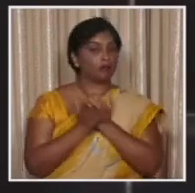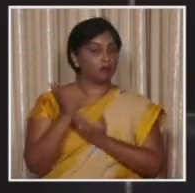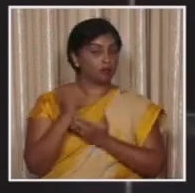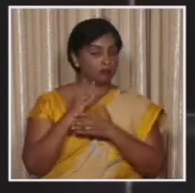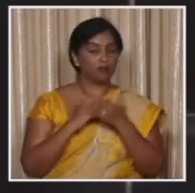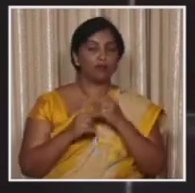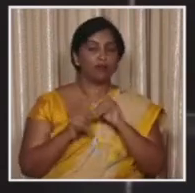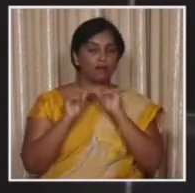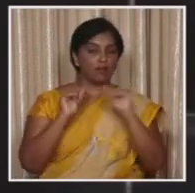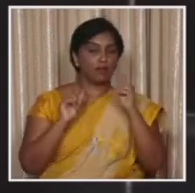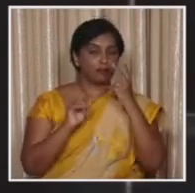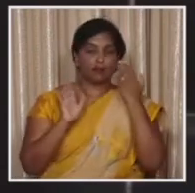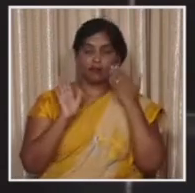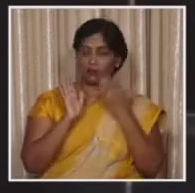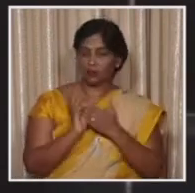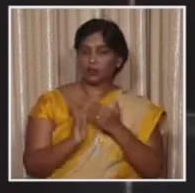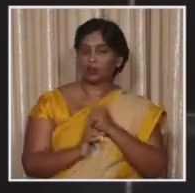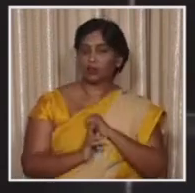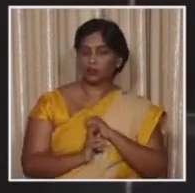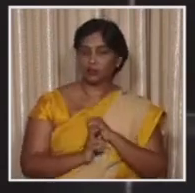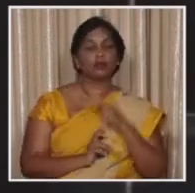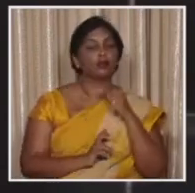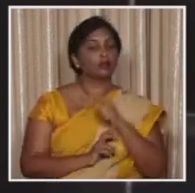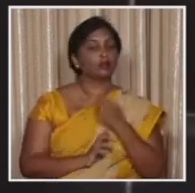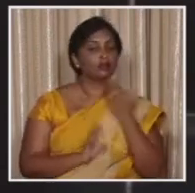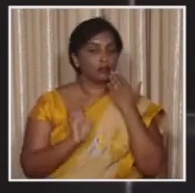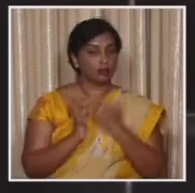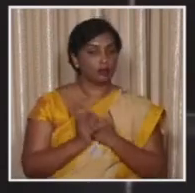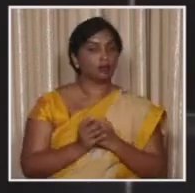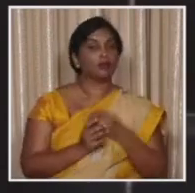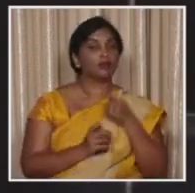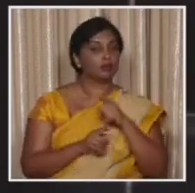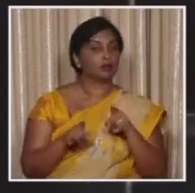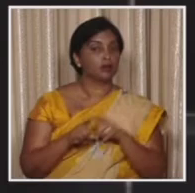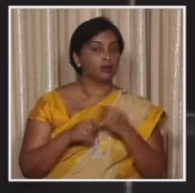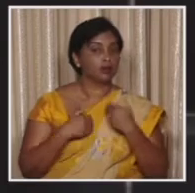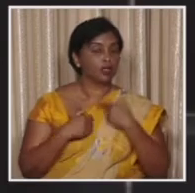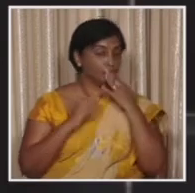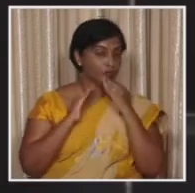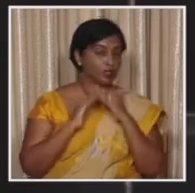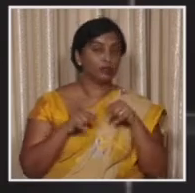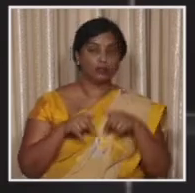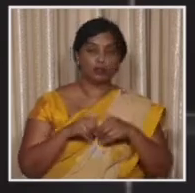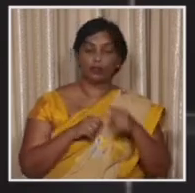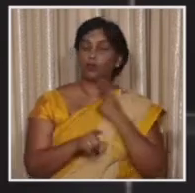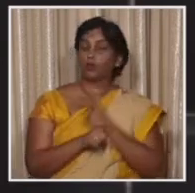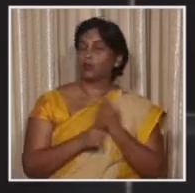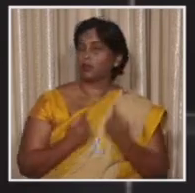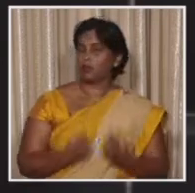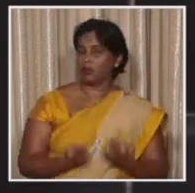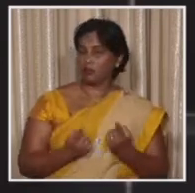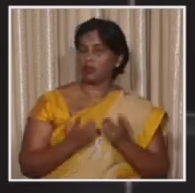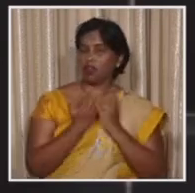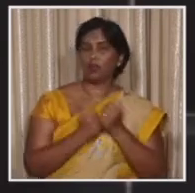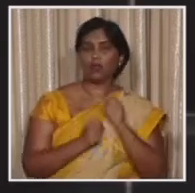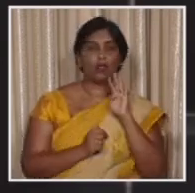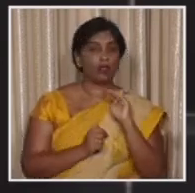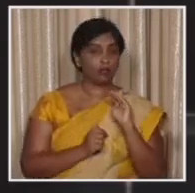ලිපියකින් වාක්‍ය දෙකක් උපුටා දක්වන්නට මම කැමැති. උපුටා දැක්වීම. ඒ අනුව අපේ පාසලේ දැනට තිබෙන ගුරු පුරප්පාඩු ගණන